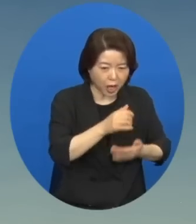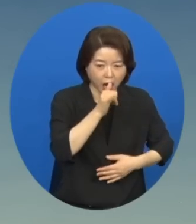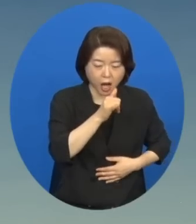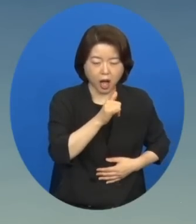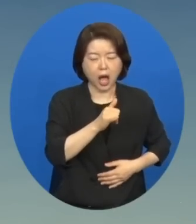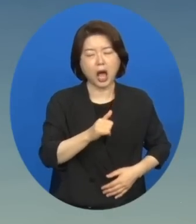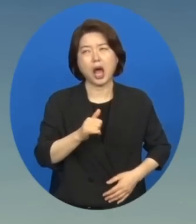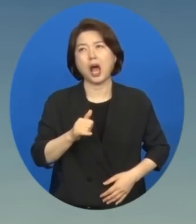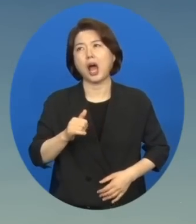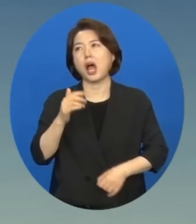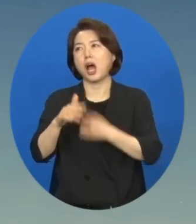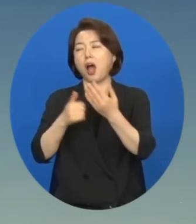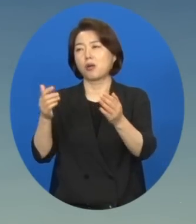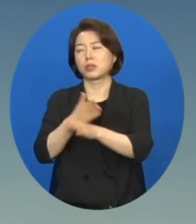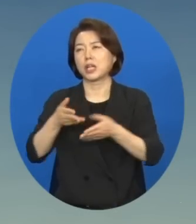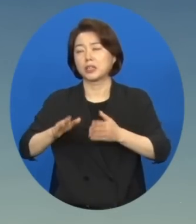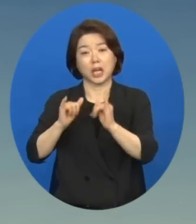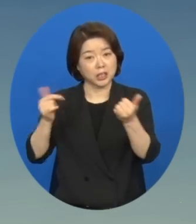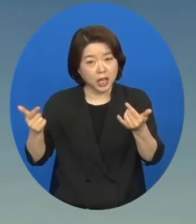아니구나.